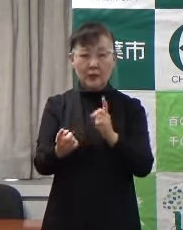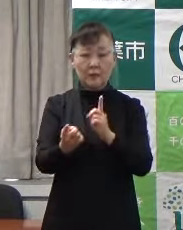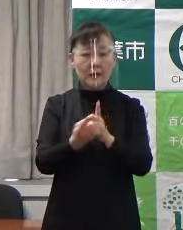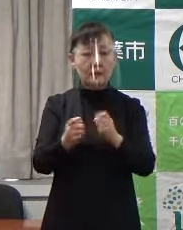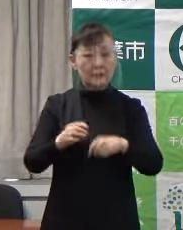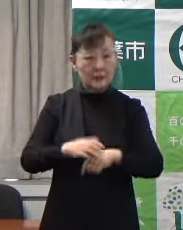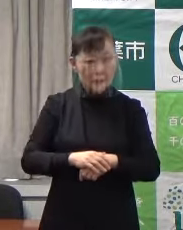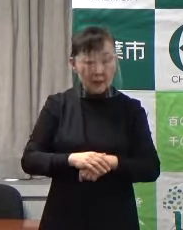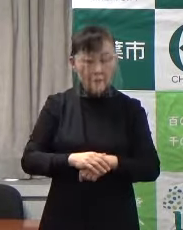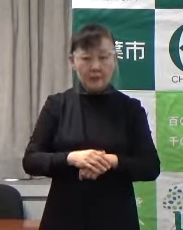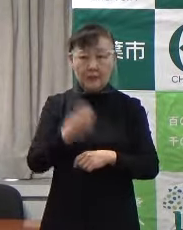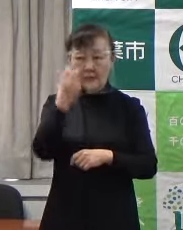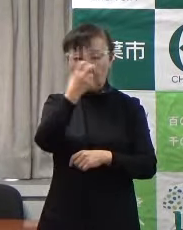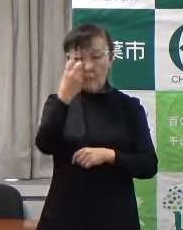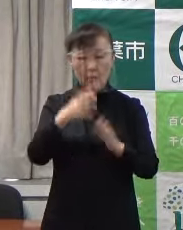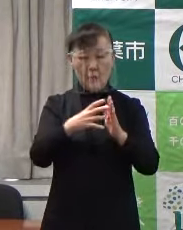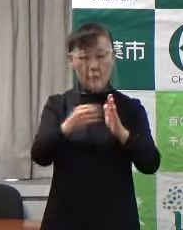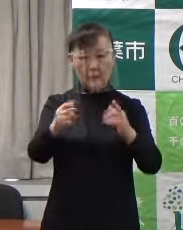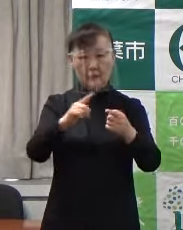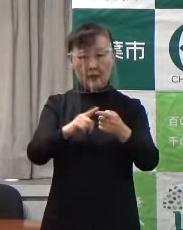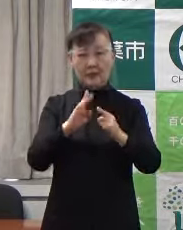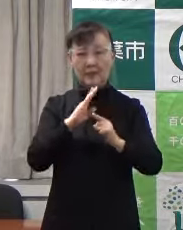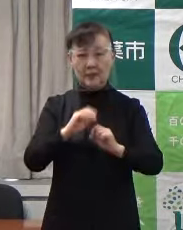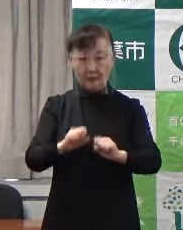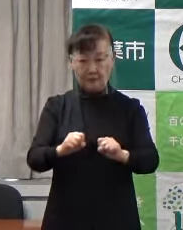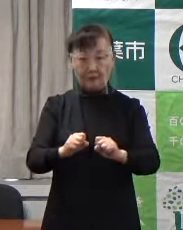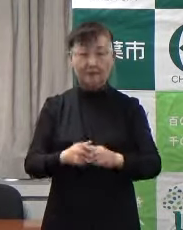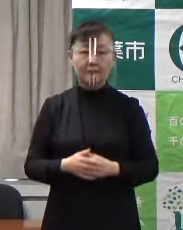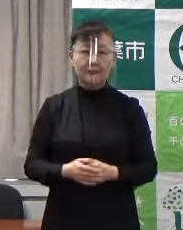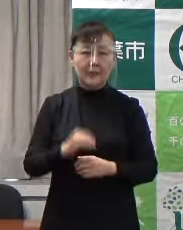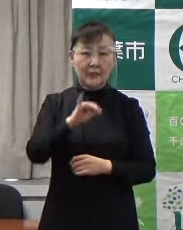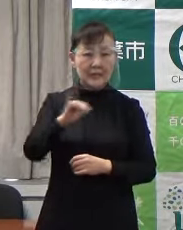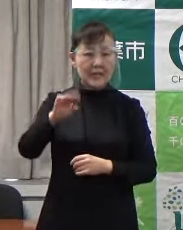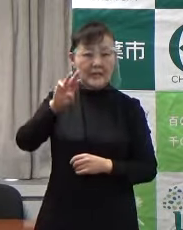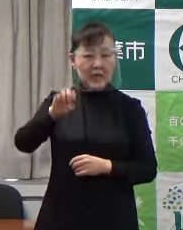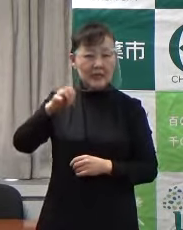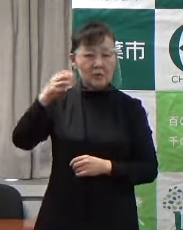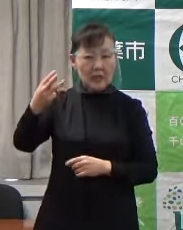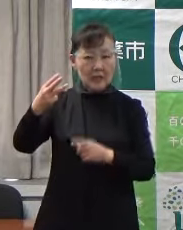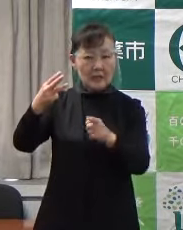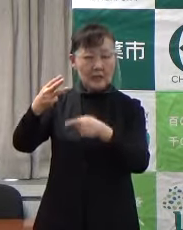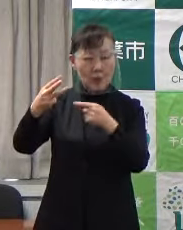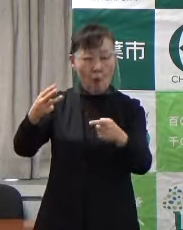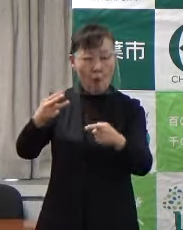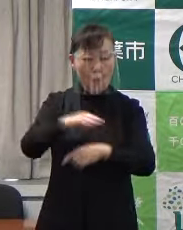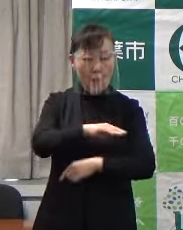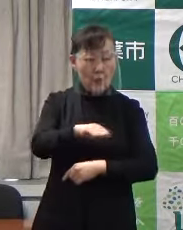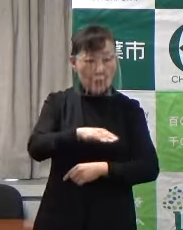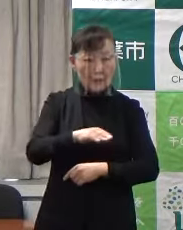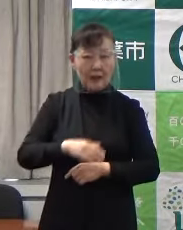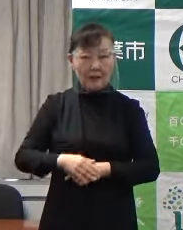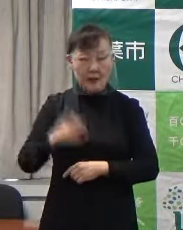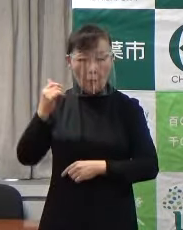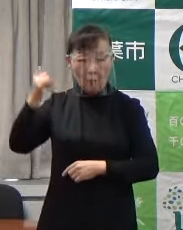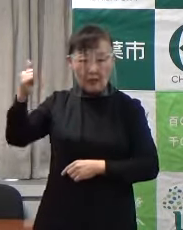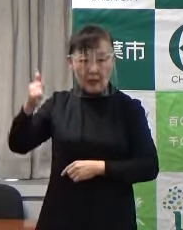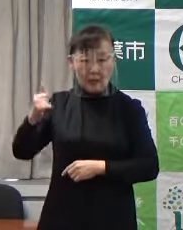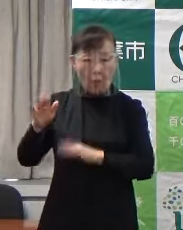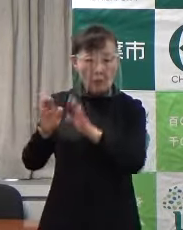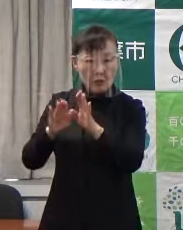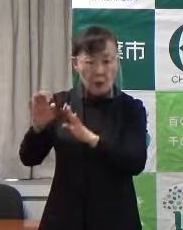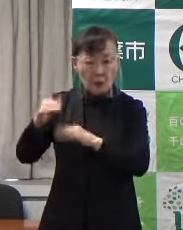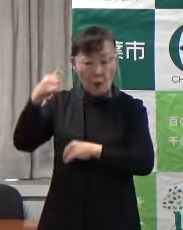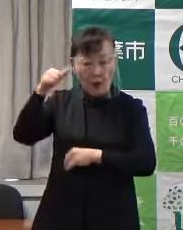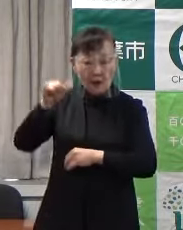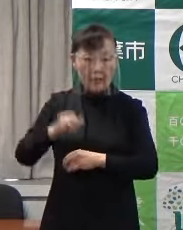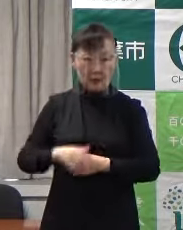値測定をモデル的に実施いたしました。1033人の児童について保護者に喫煙状況等のアン